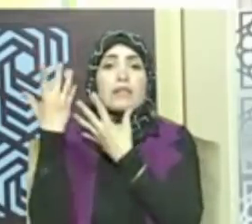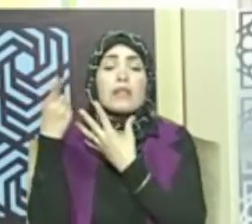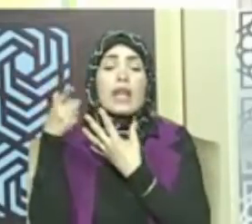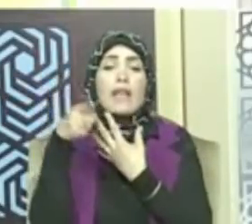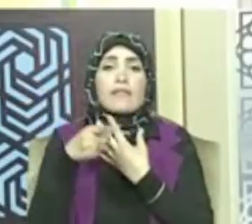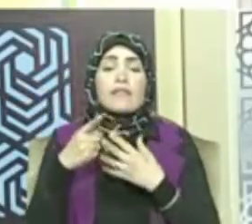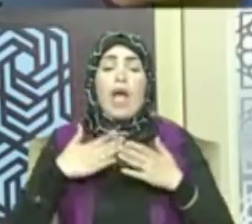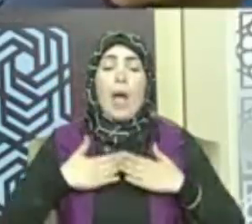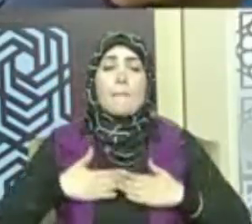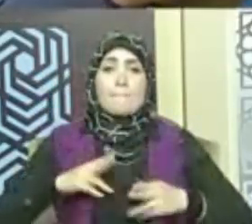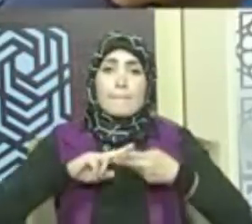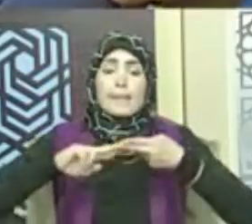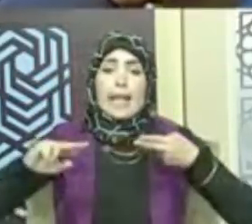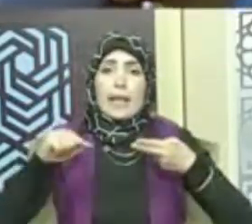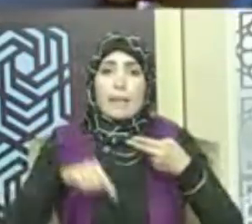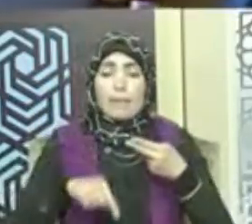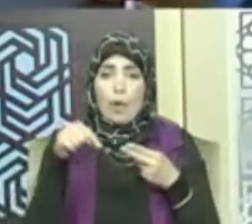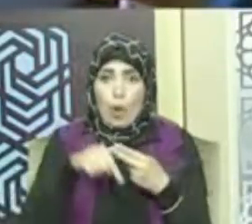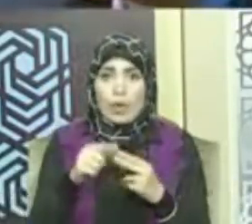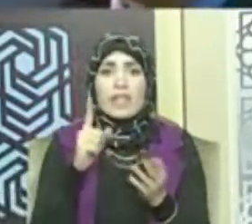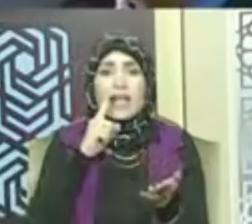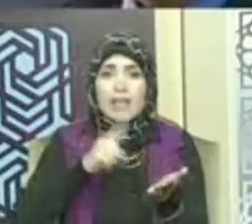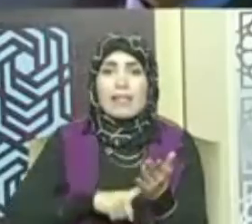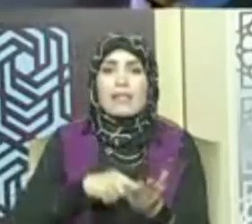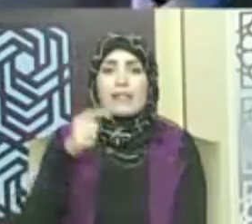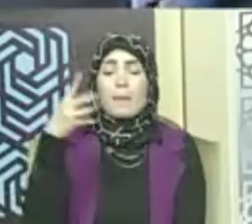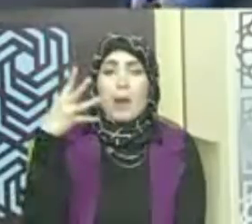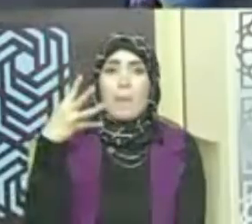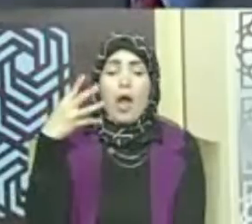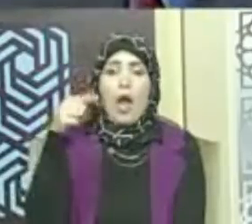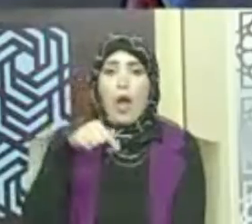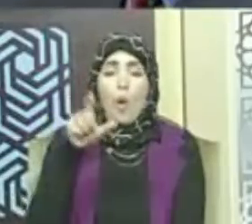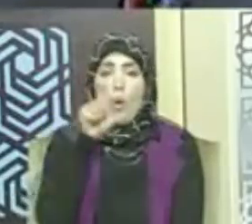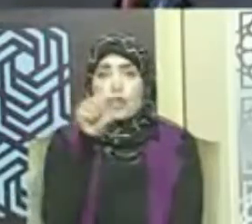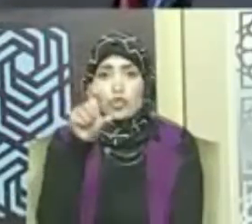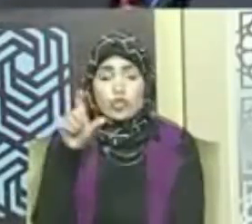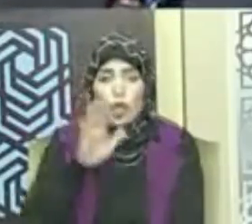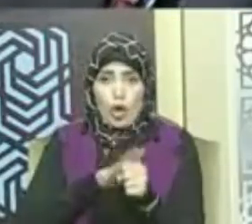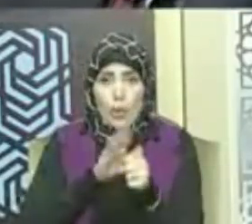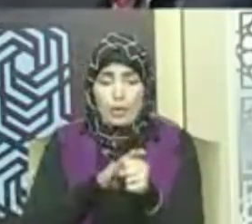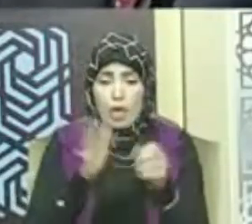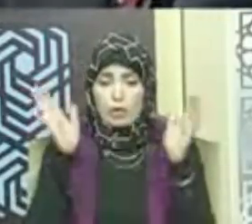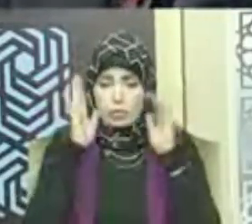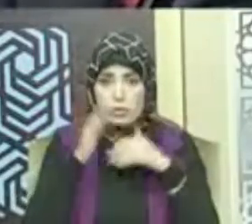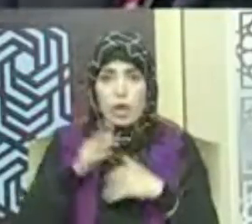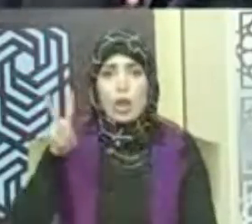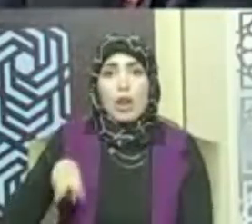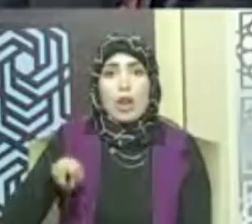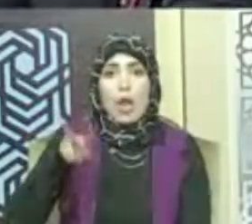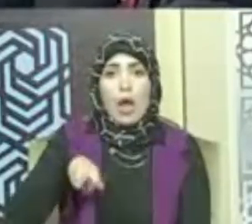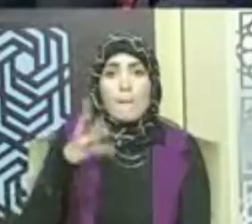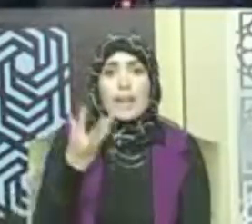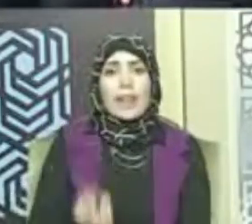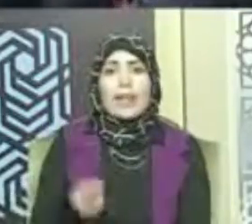من لوازم رمضان. فهو شهر القيام، صلوا بالليل والناس نيام، شهر